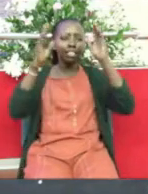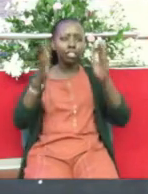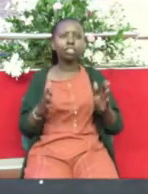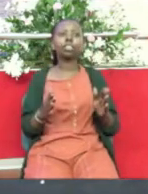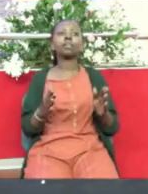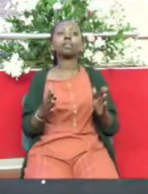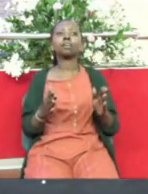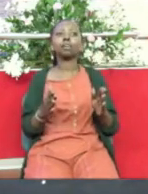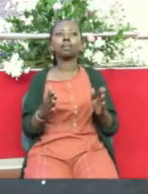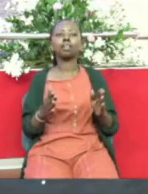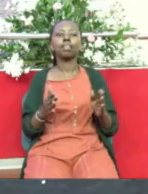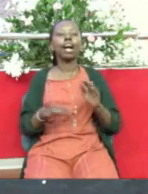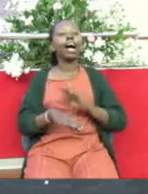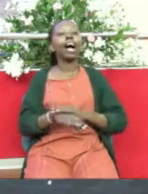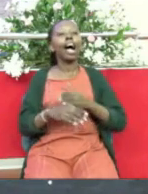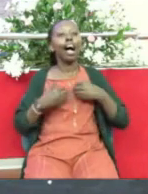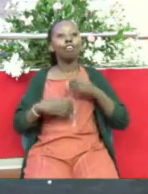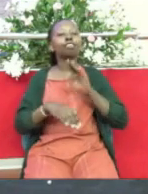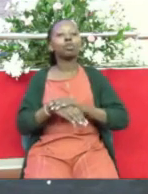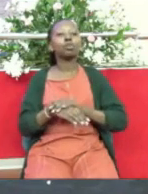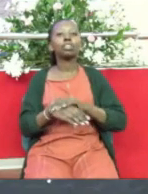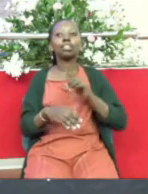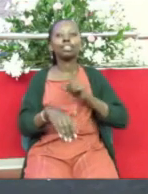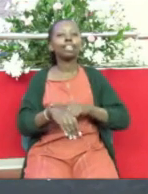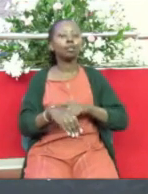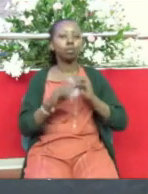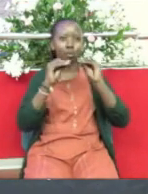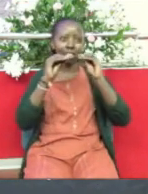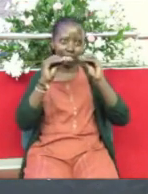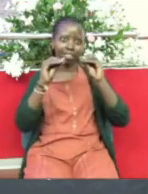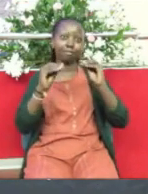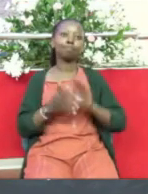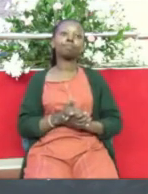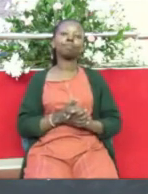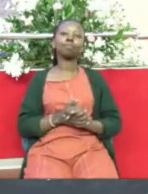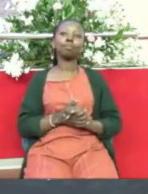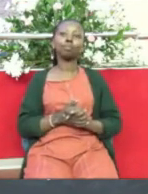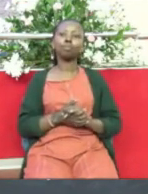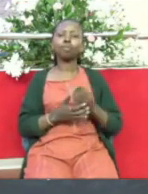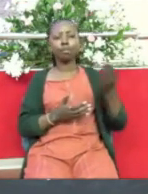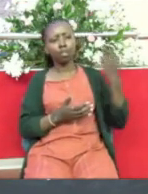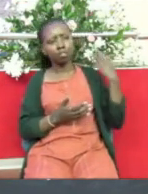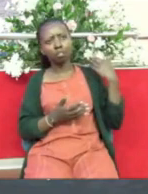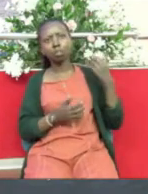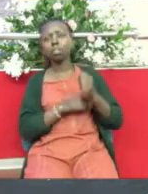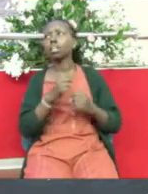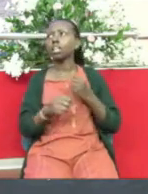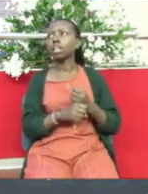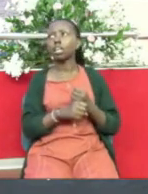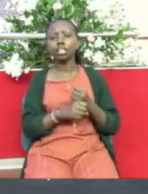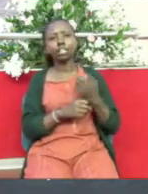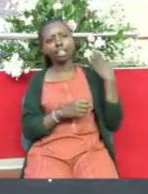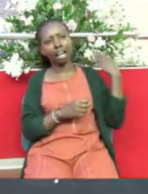wape walimu. A good time to teach. Wakati mwema wa kufunza. Bwana asifiwe. Amen. Few years ago I went into that class inaitwa